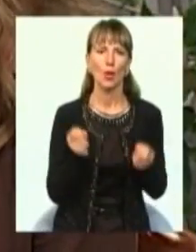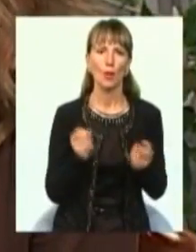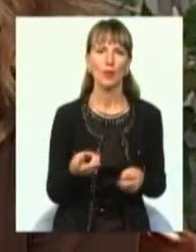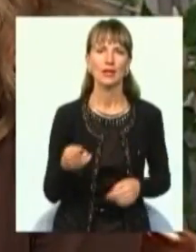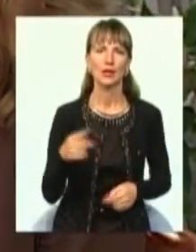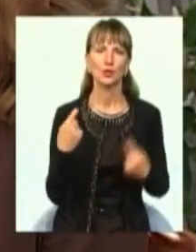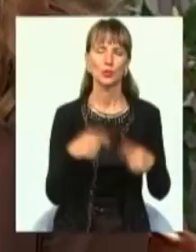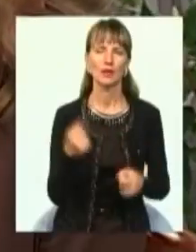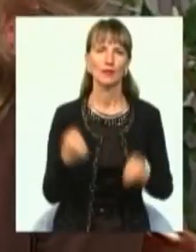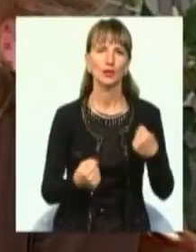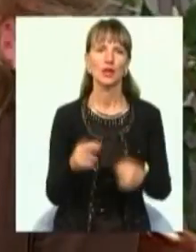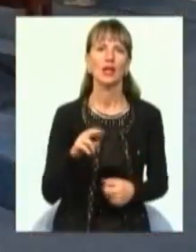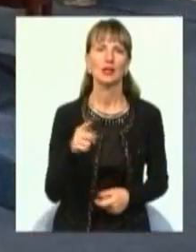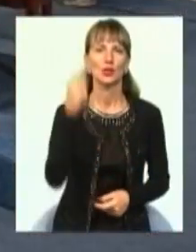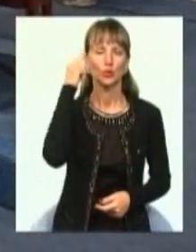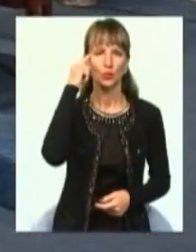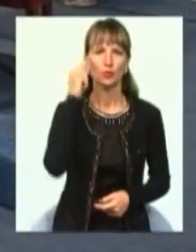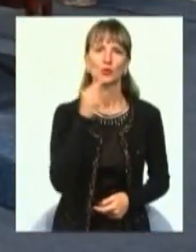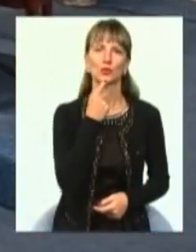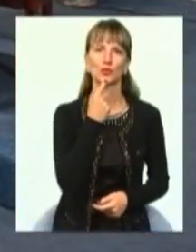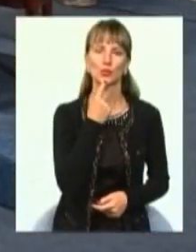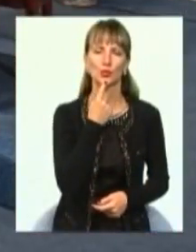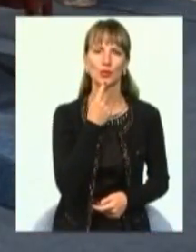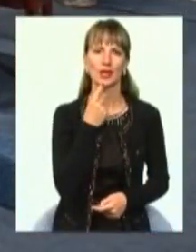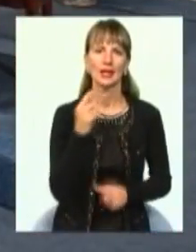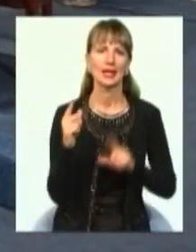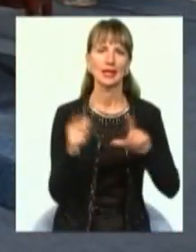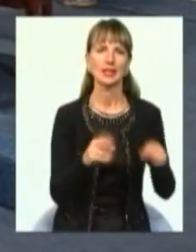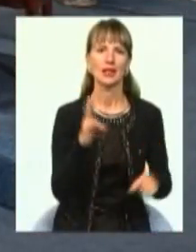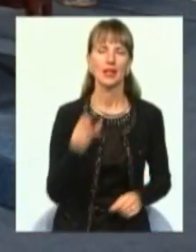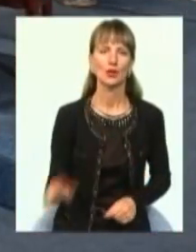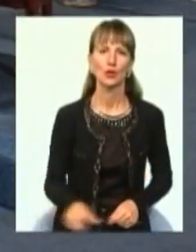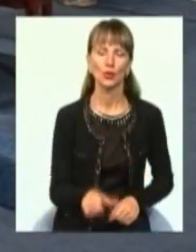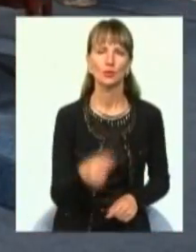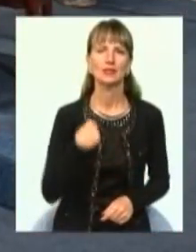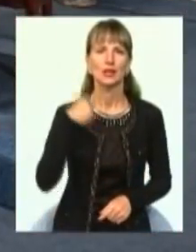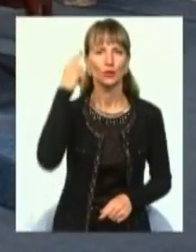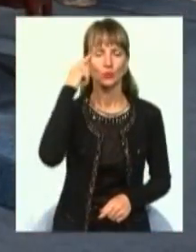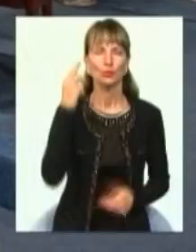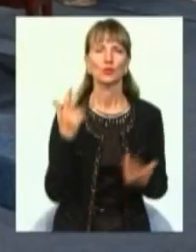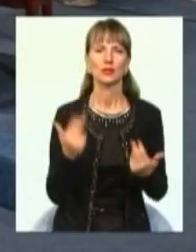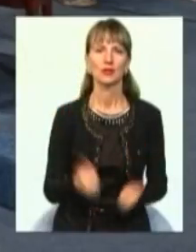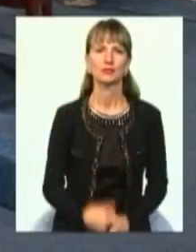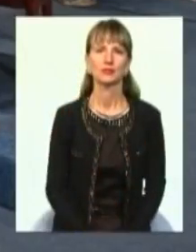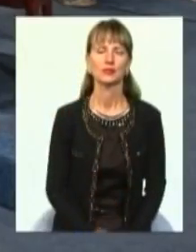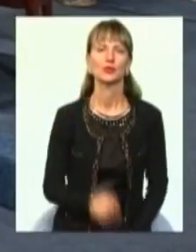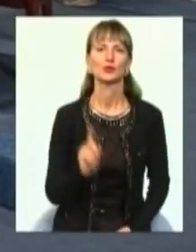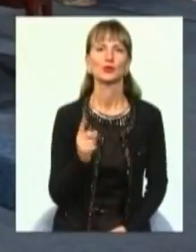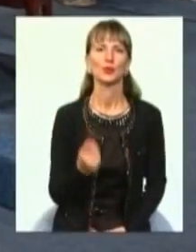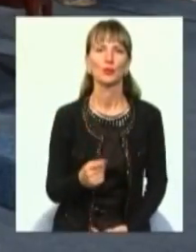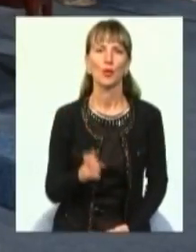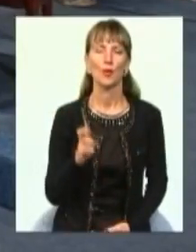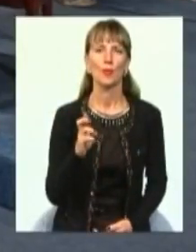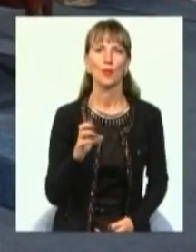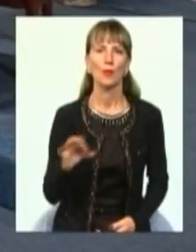водіїв. Як ти гадаєш, чи важко взагалі їздити на дорозі? Мені здається, так. Чому?